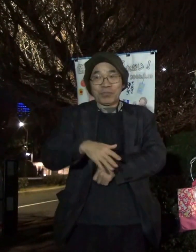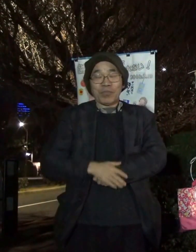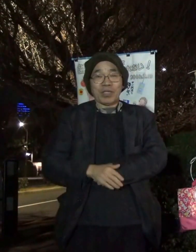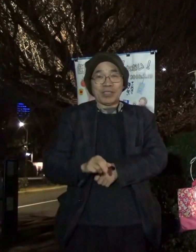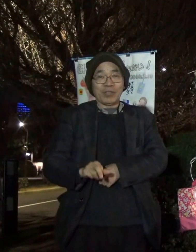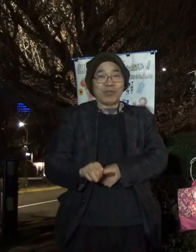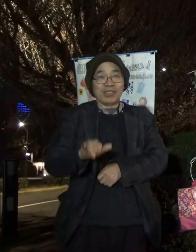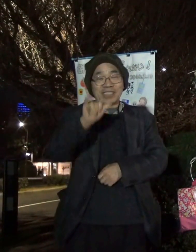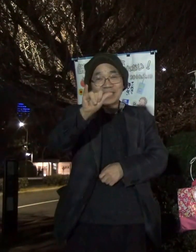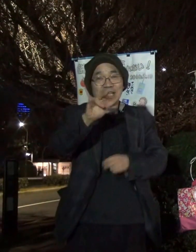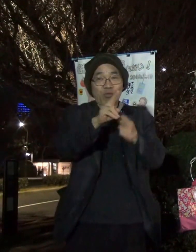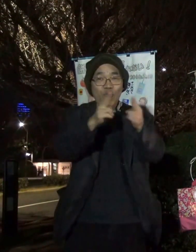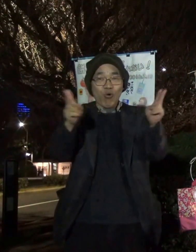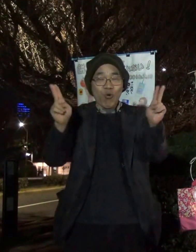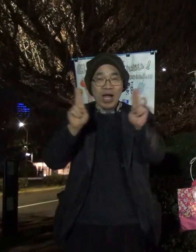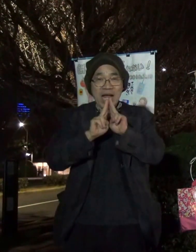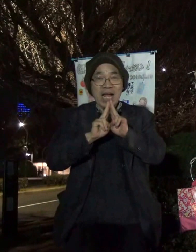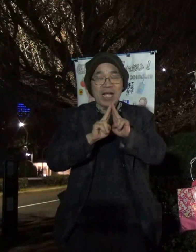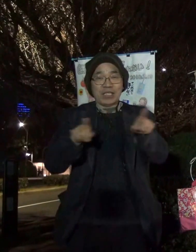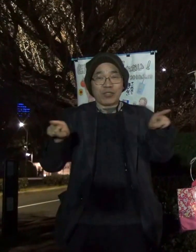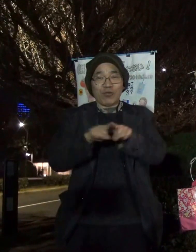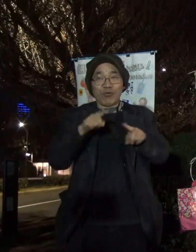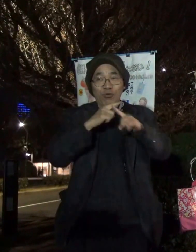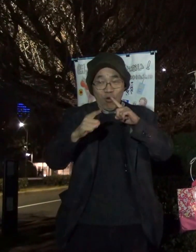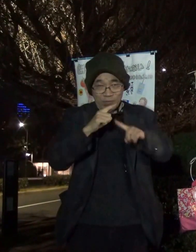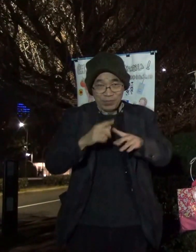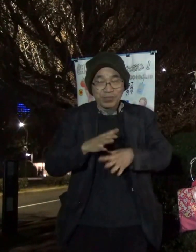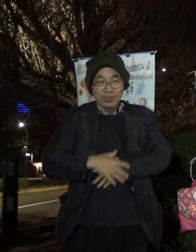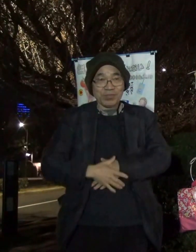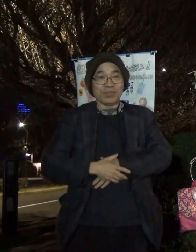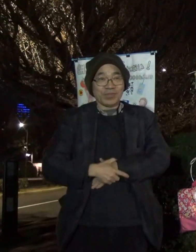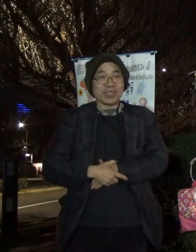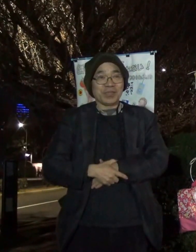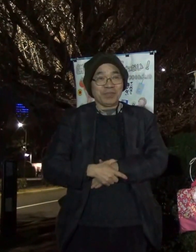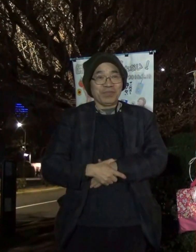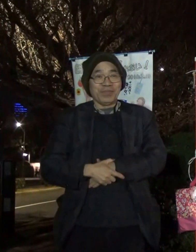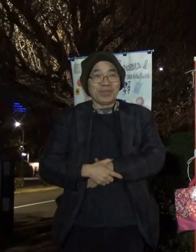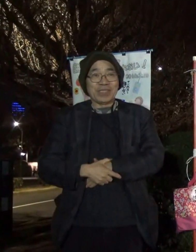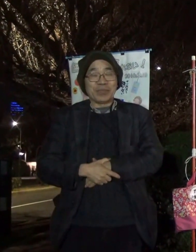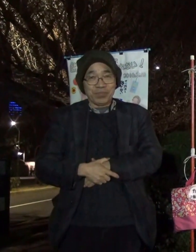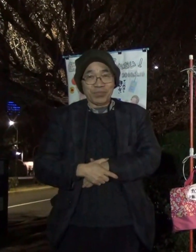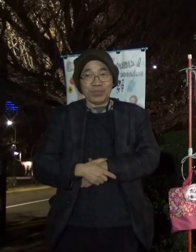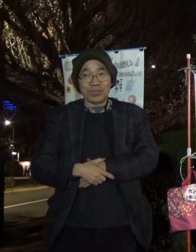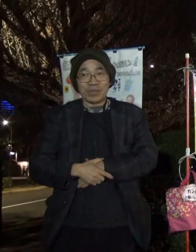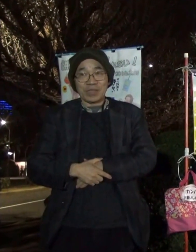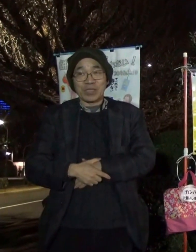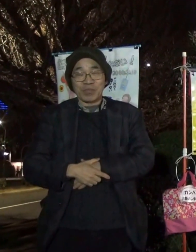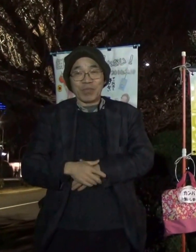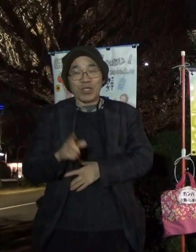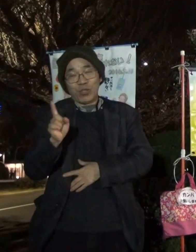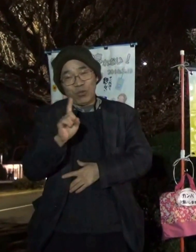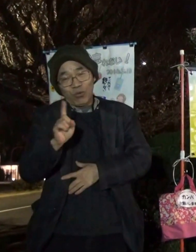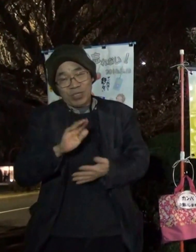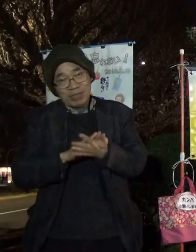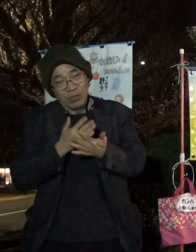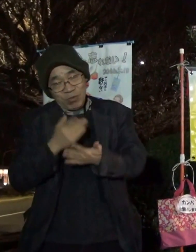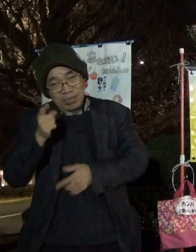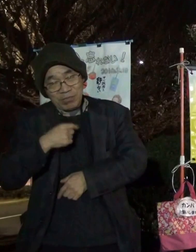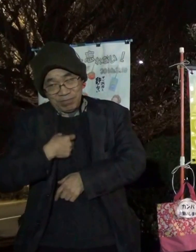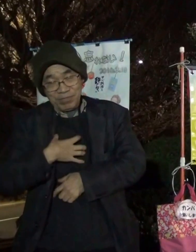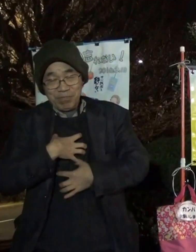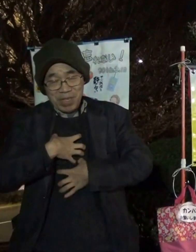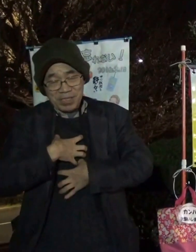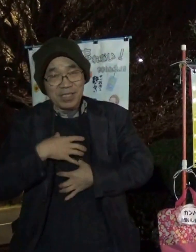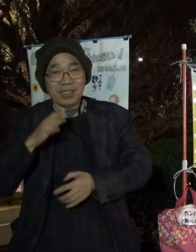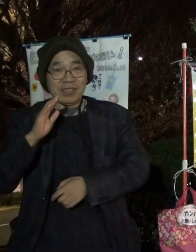は共闘ですよ、ね、5党の党首がもうどうなるかとヒヤヒヤしましたけれ